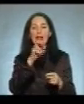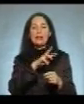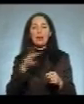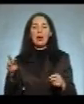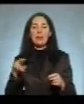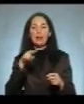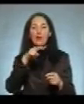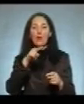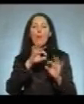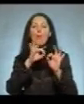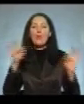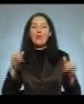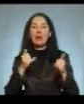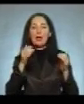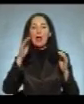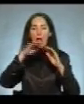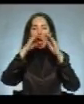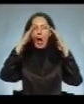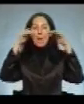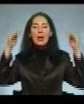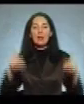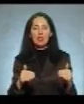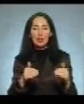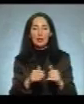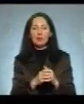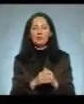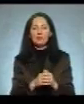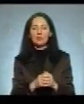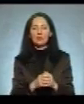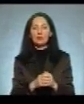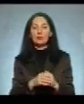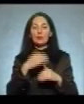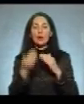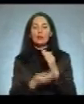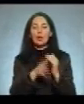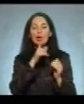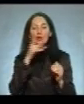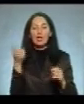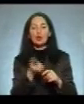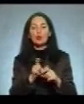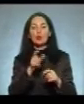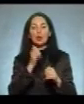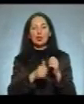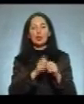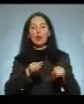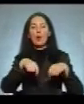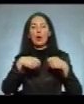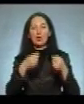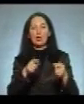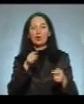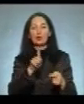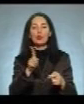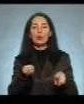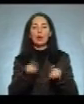бліндажів і вантажить в автомобіль працівник фірми Юрій Карий. Останнім часом дуже часто передаємо, бо тому що